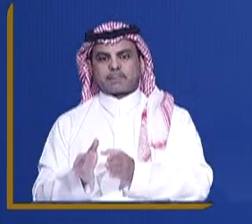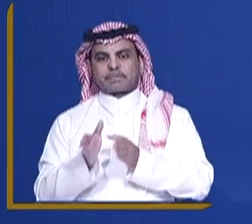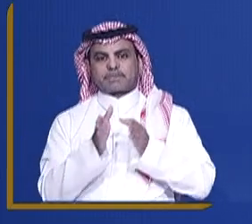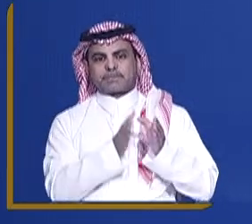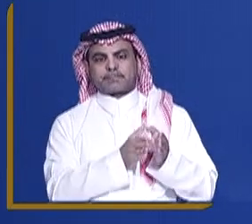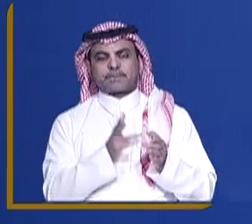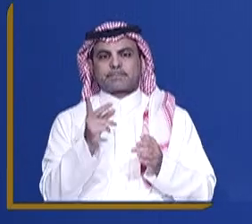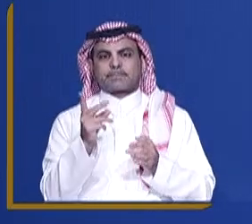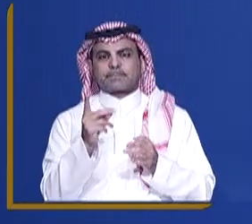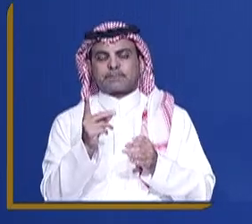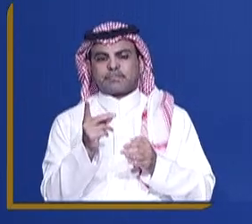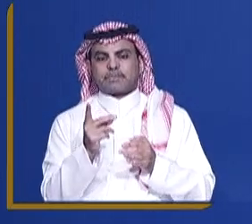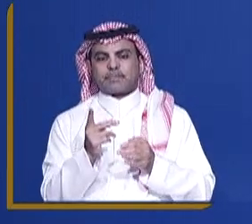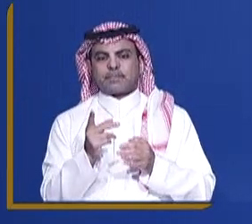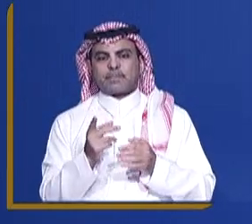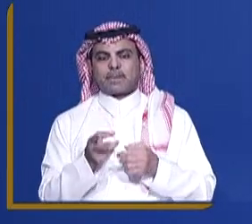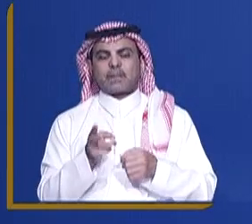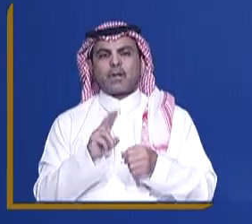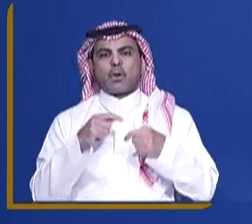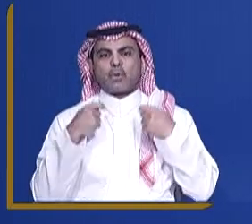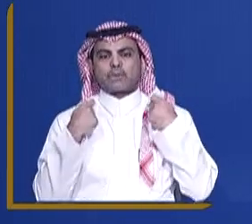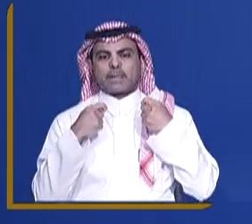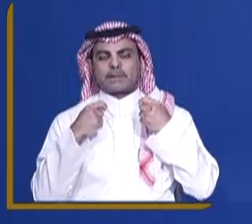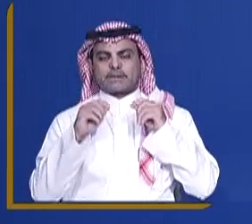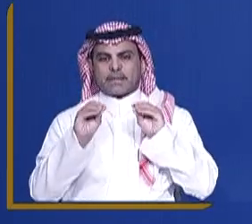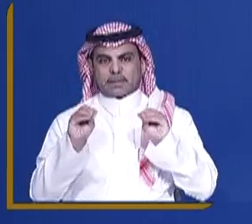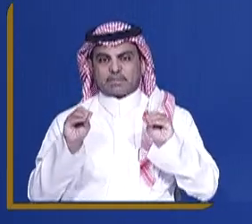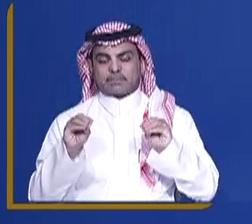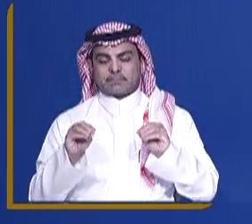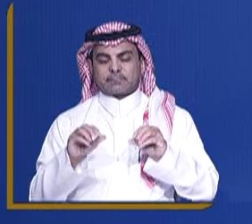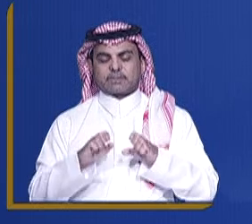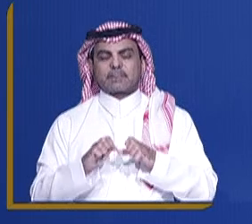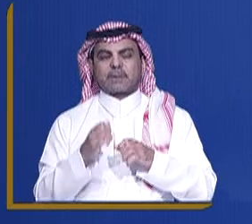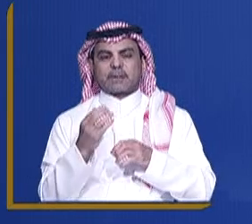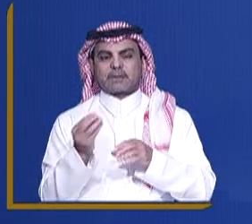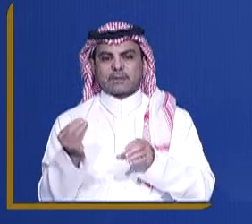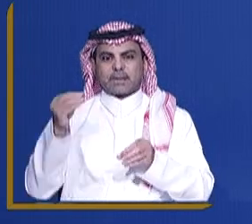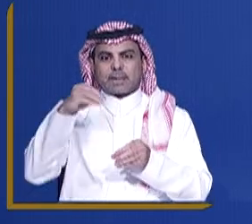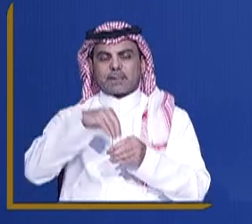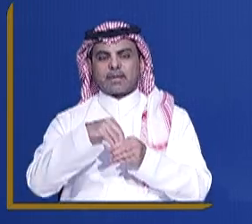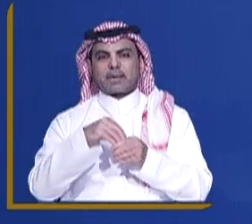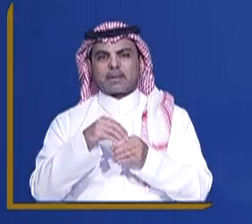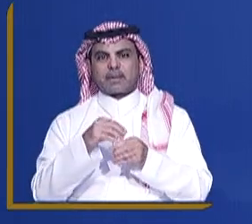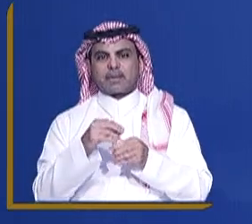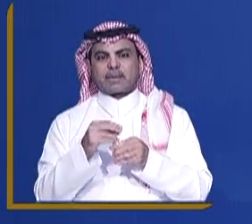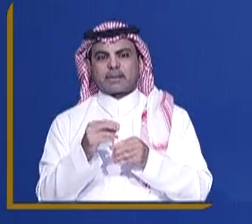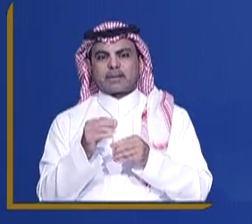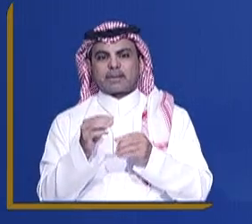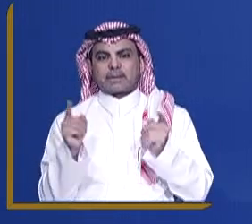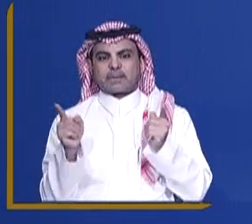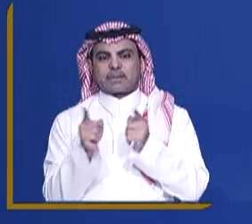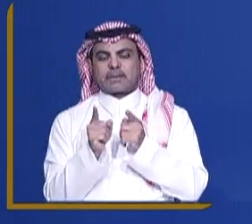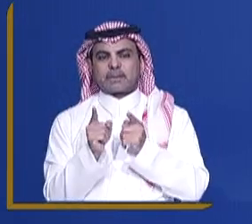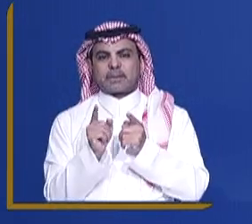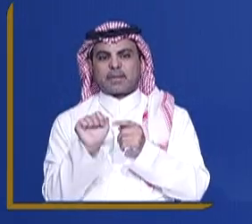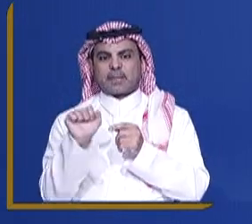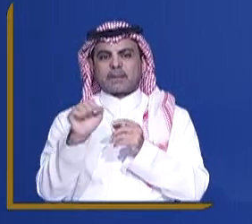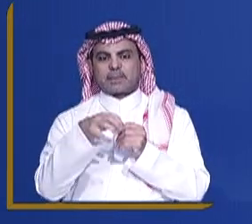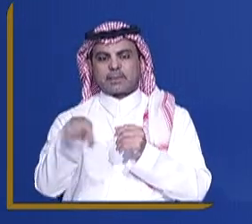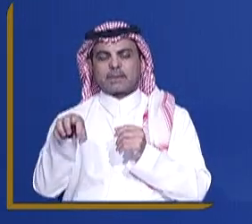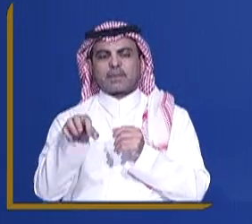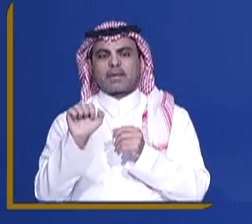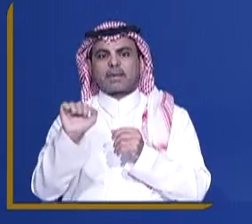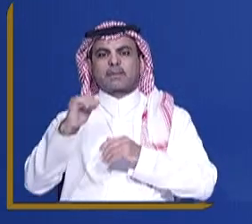كذلك في إعادة هيكلة وزارة التعليم يعني أدرجنا في الهيكل جزء وإدارة خاصة